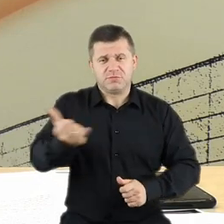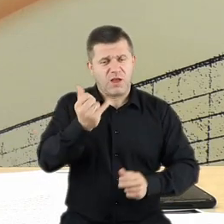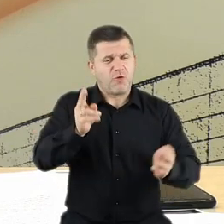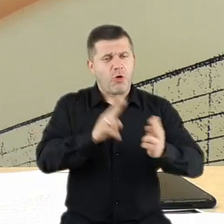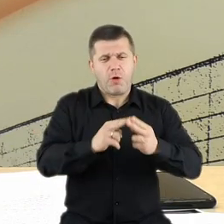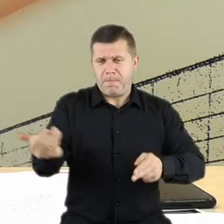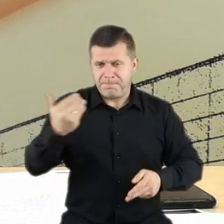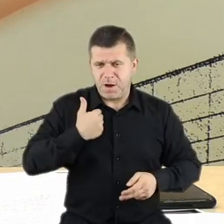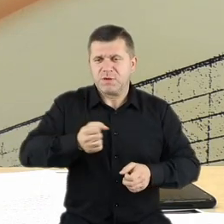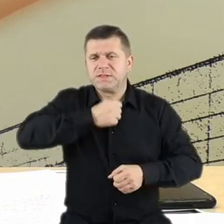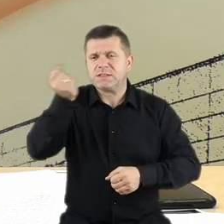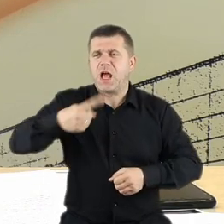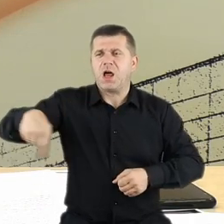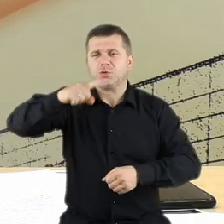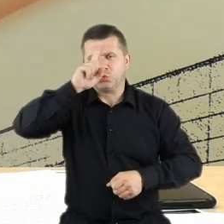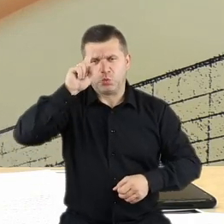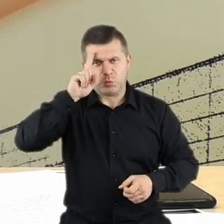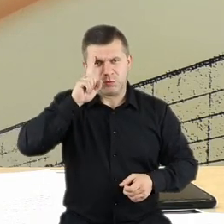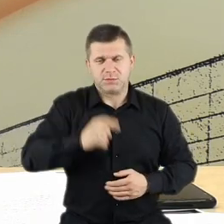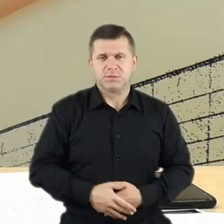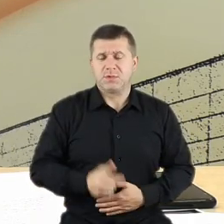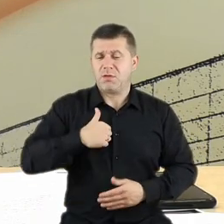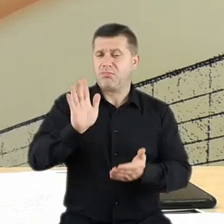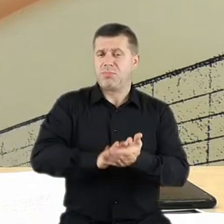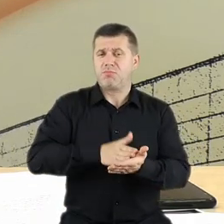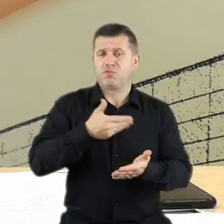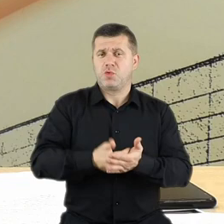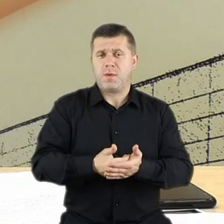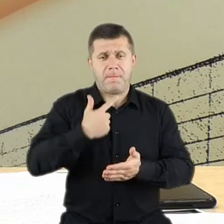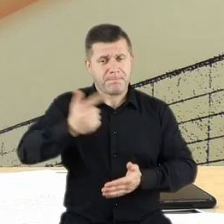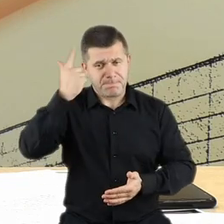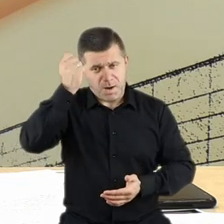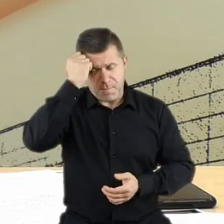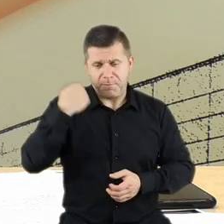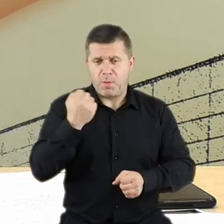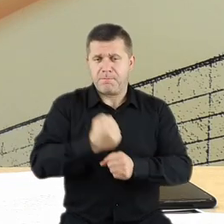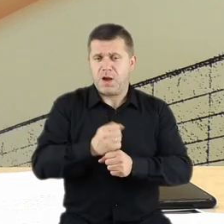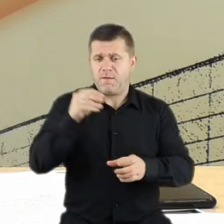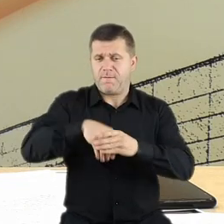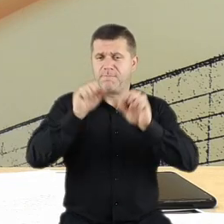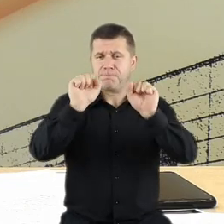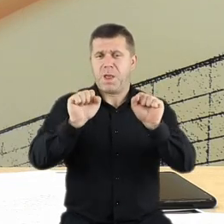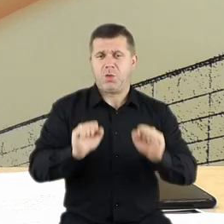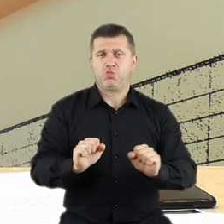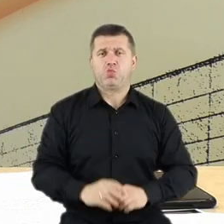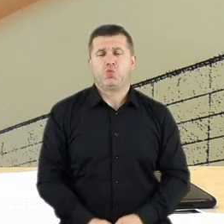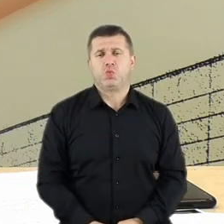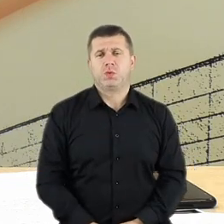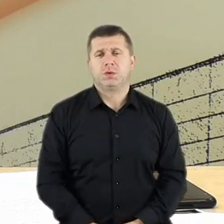kontakt się miał ze starszymi ludźmi i Także ja na przykład no pamiętamy jak pracowałam w banku